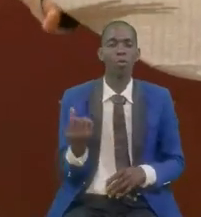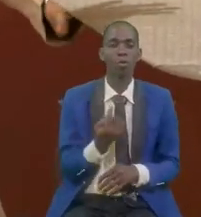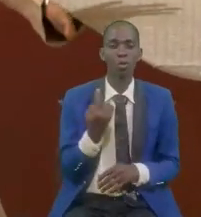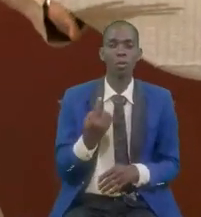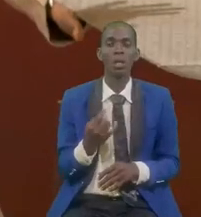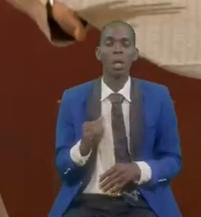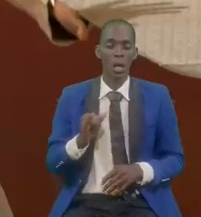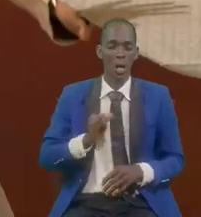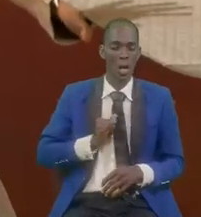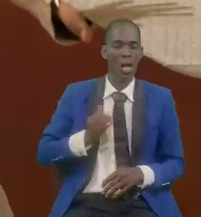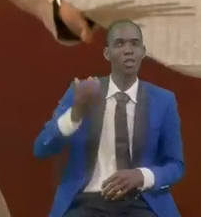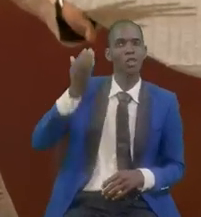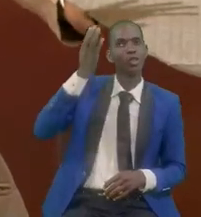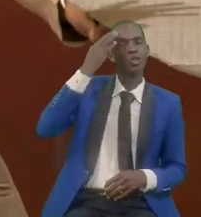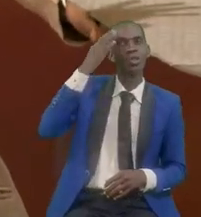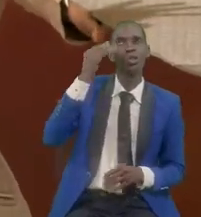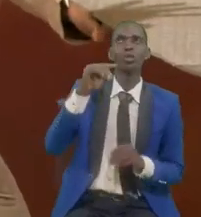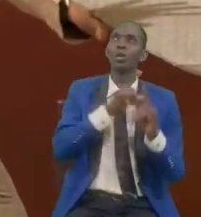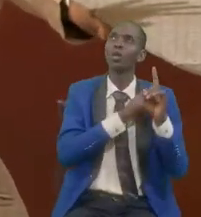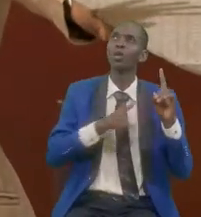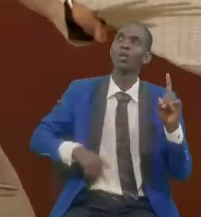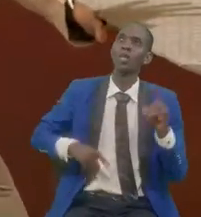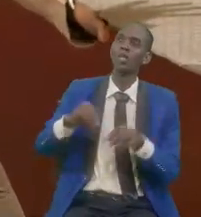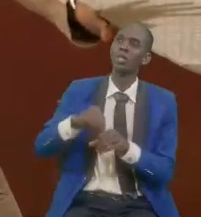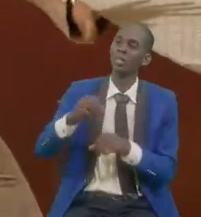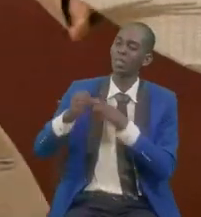historique. J'ai connu le Seigneur